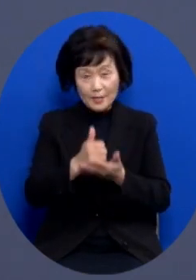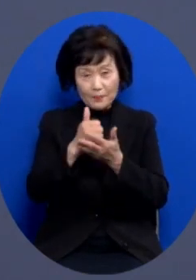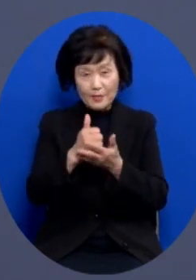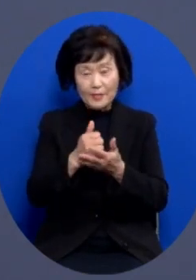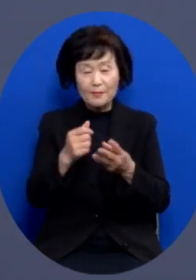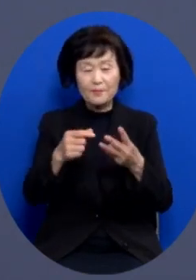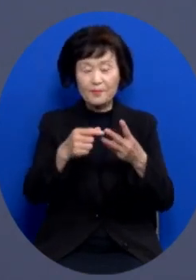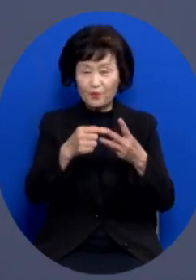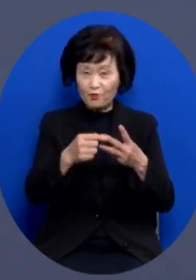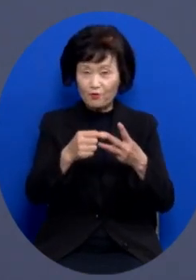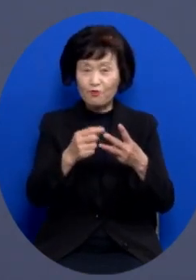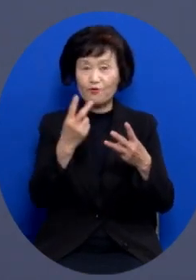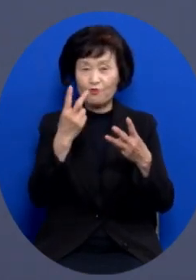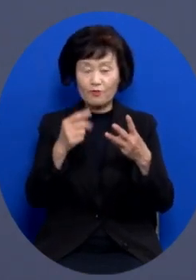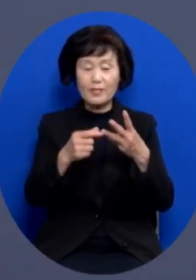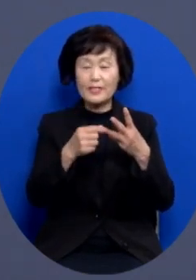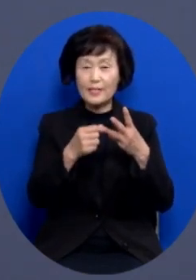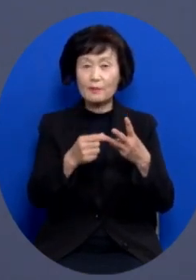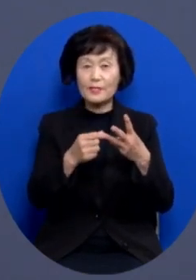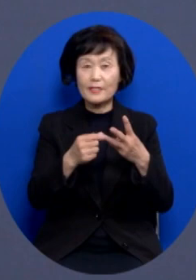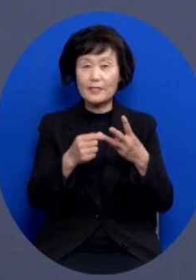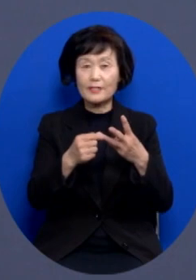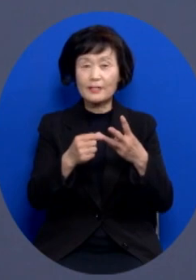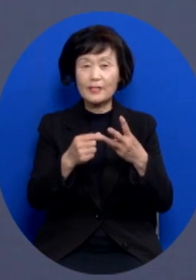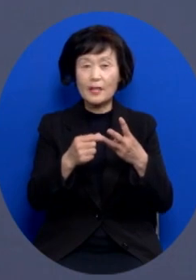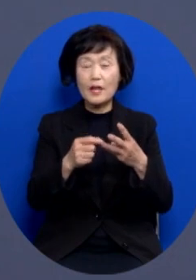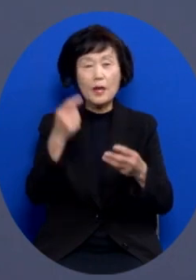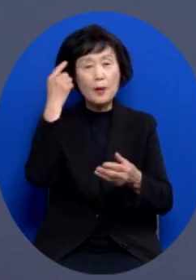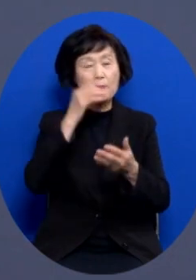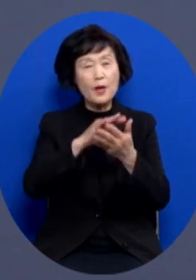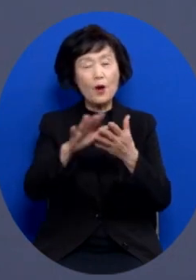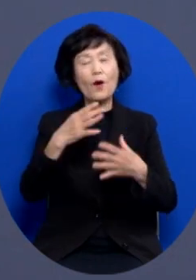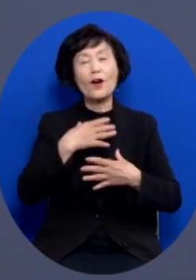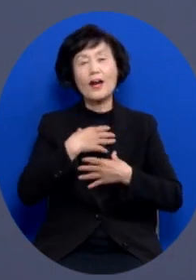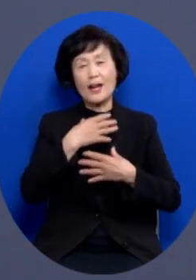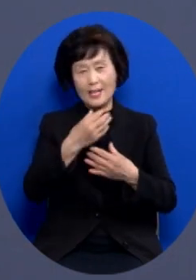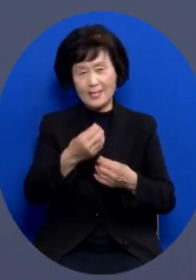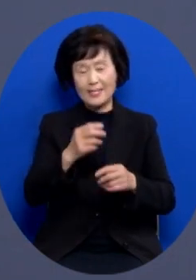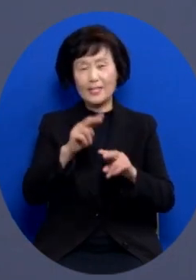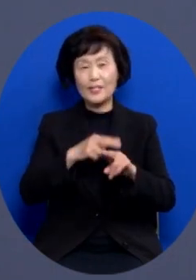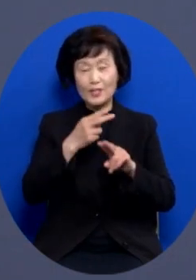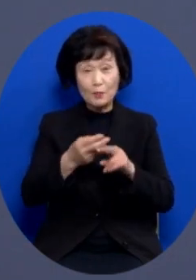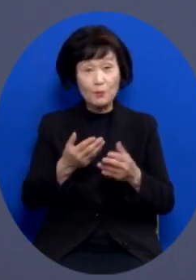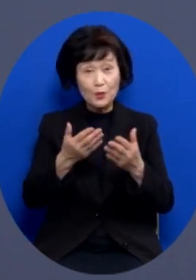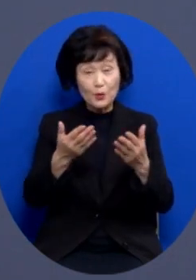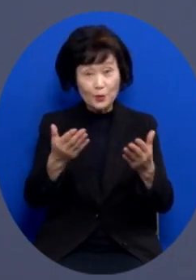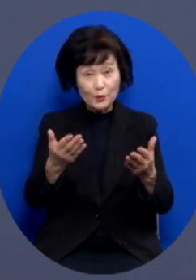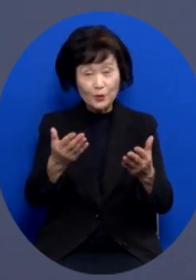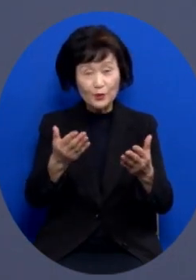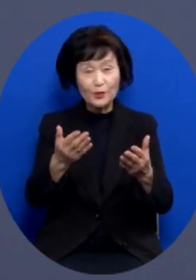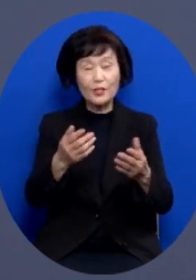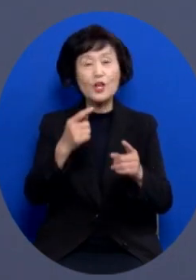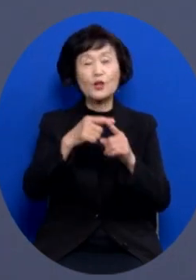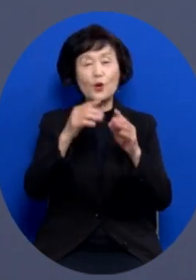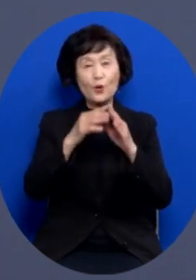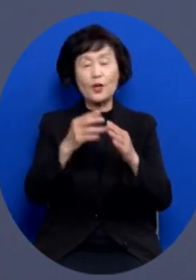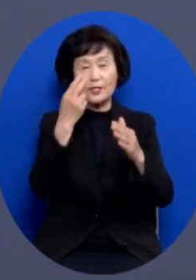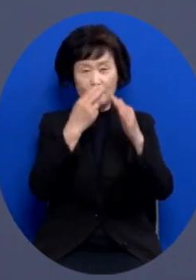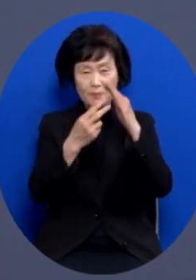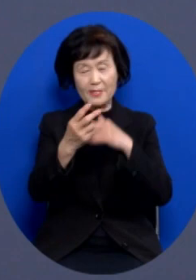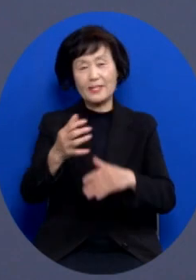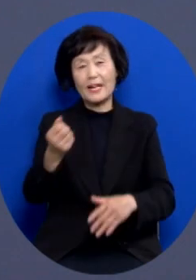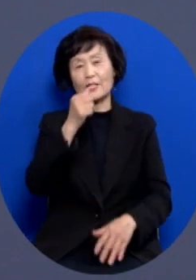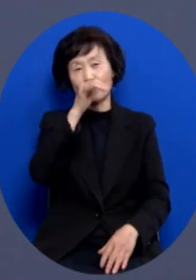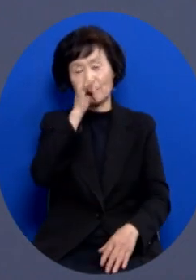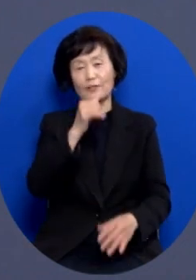육신적 교회라는 비전을 가지고 있고 세 번째는 평화와 안식을 선물하는 목양적 교회로서의 비전을